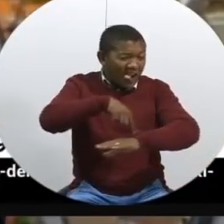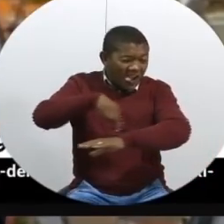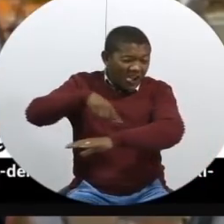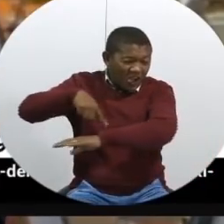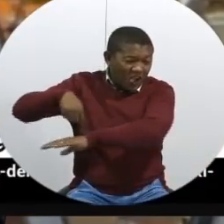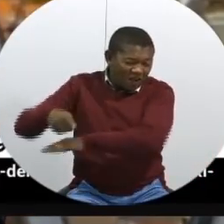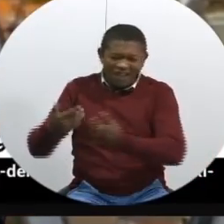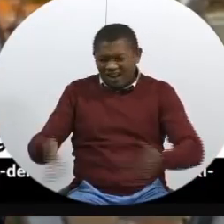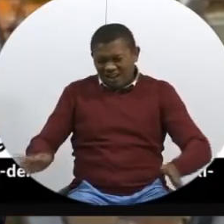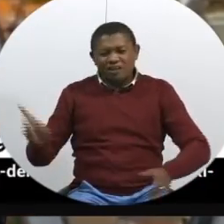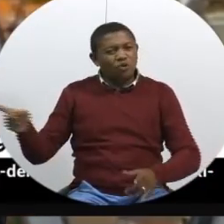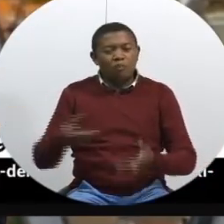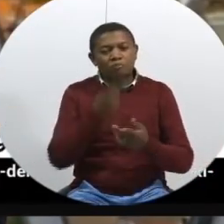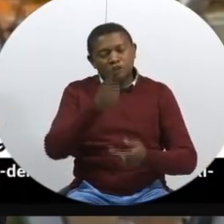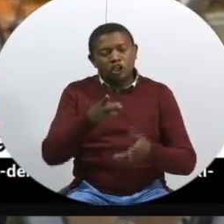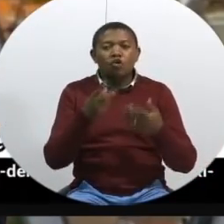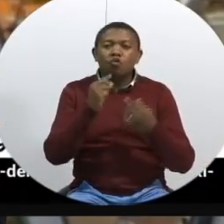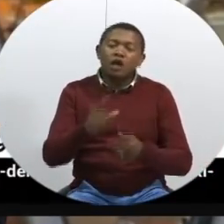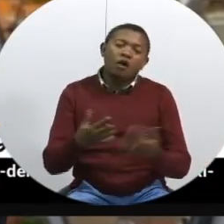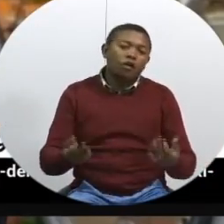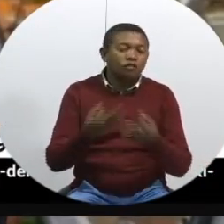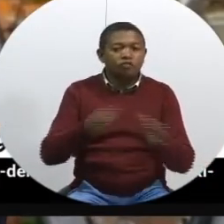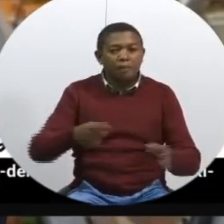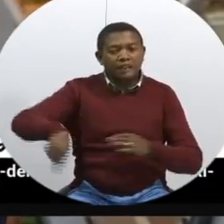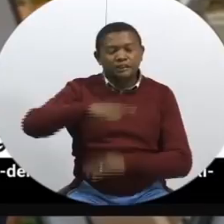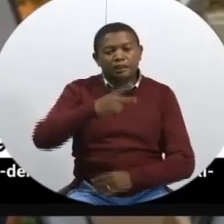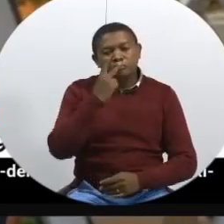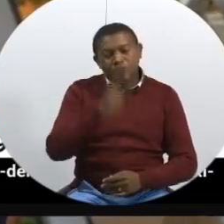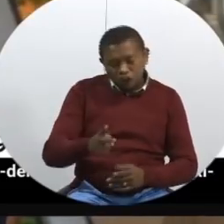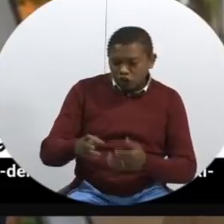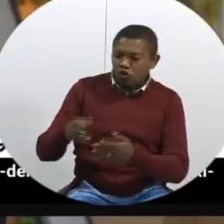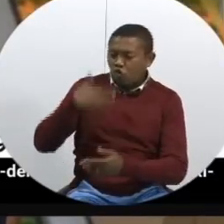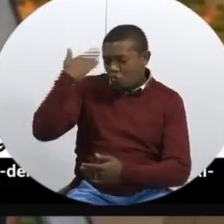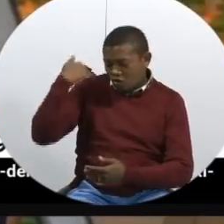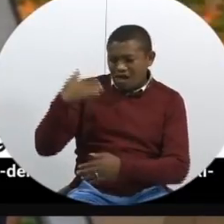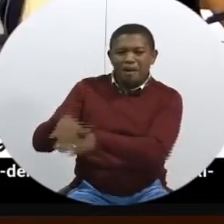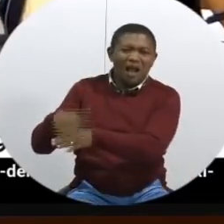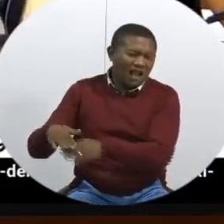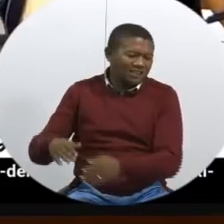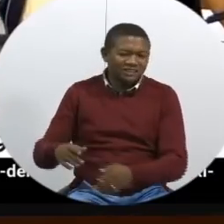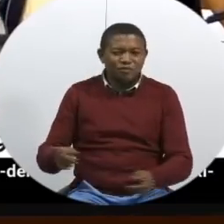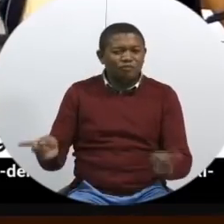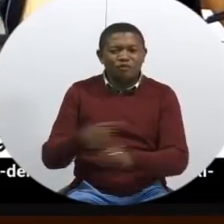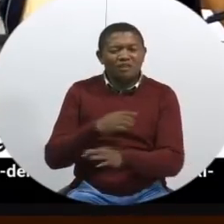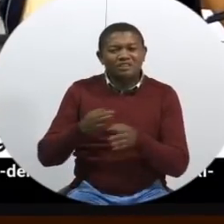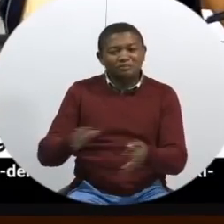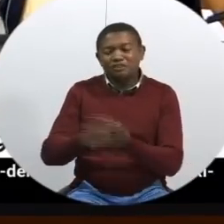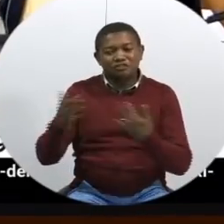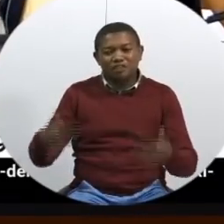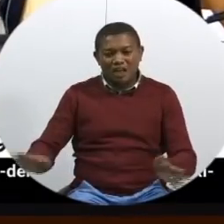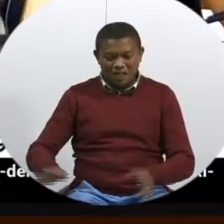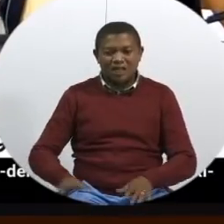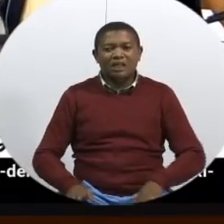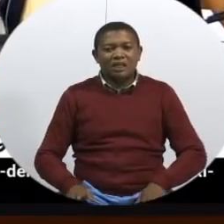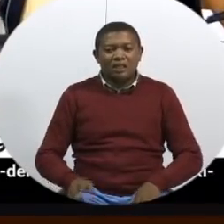ahoana no hahafahantsika mitsinjo an'ireo mpiasa malagasy a mba tsy ho very asa. Dia nizavatra natao zany, dia nisy